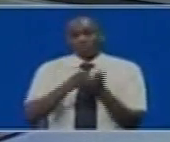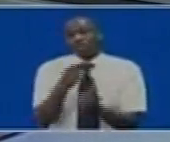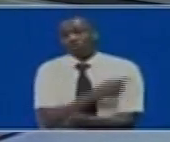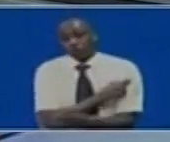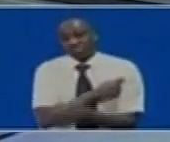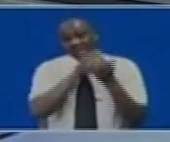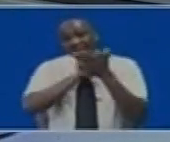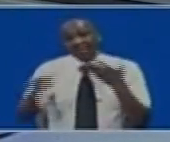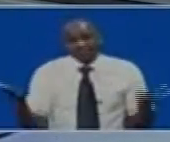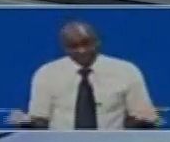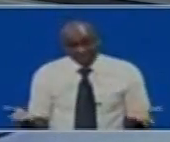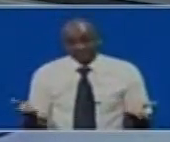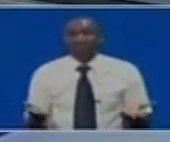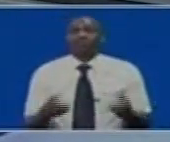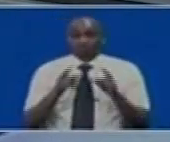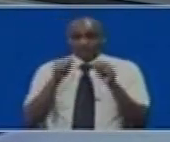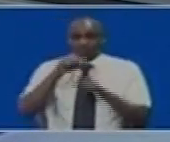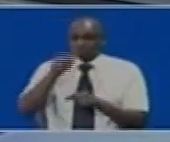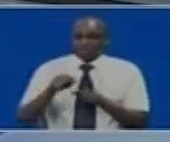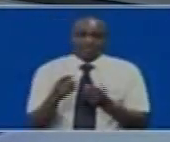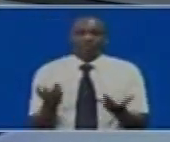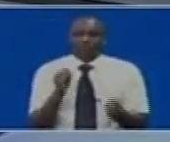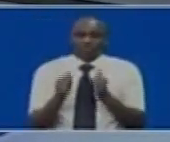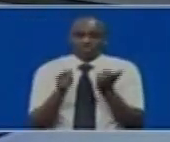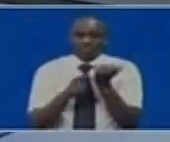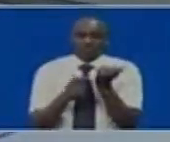madaktari hakuna. Tupate kamusi ya leo.